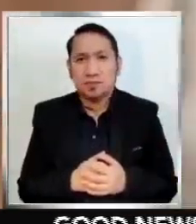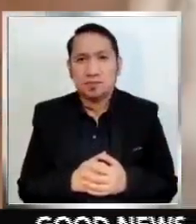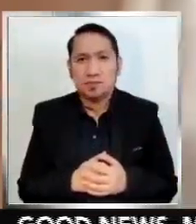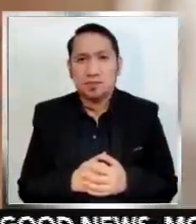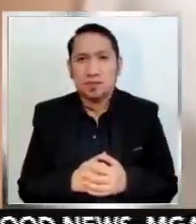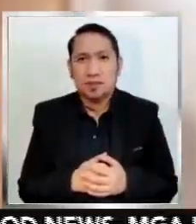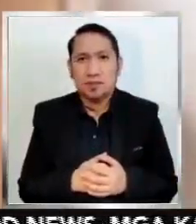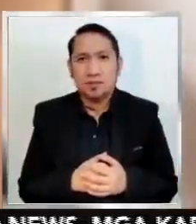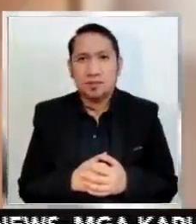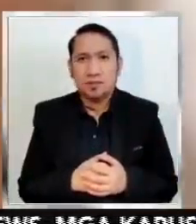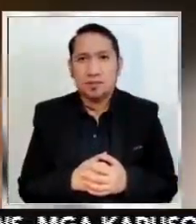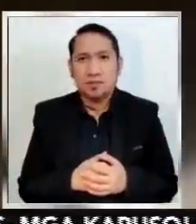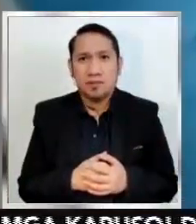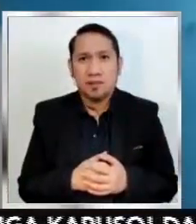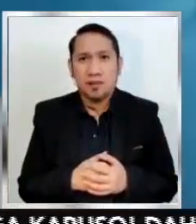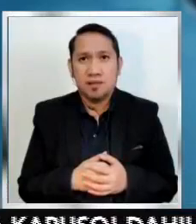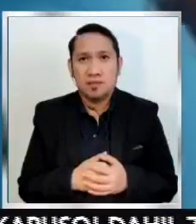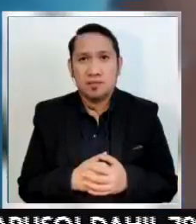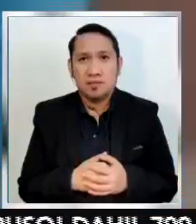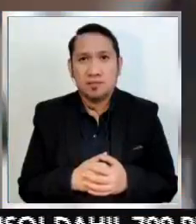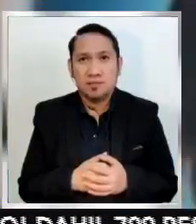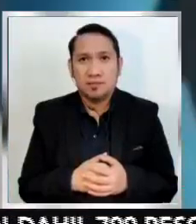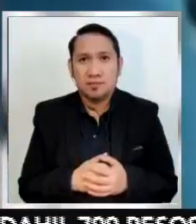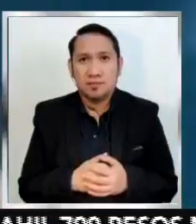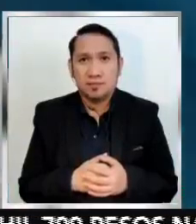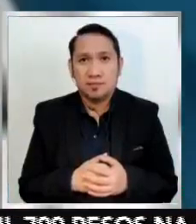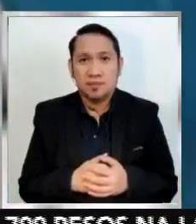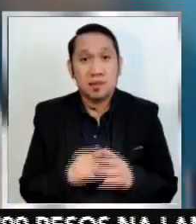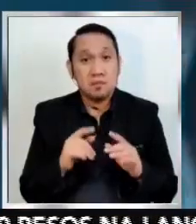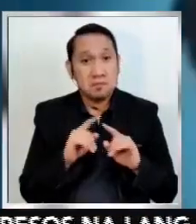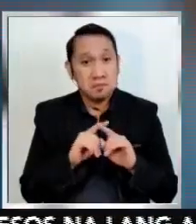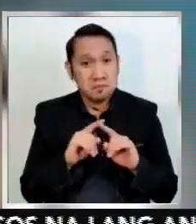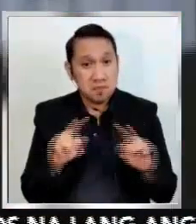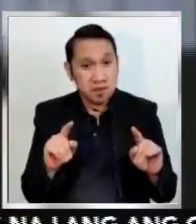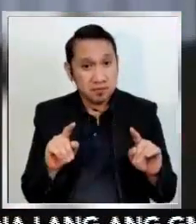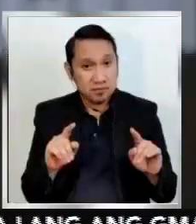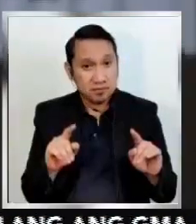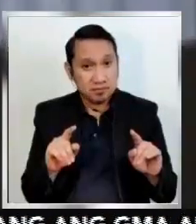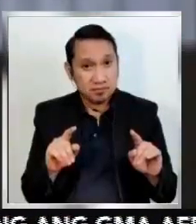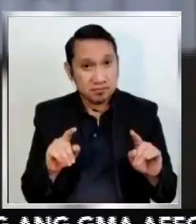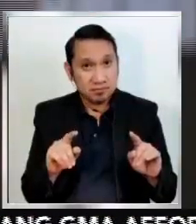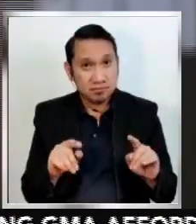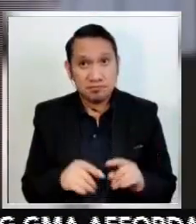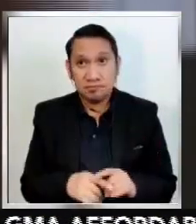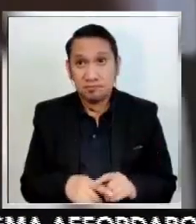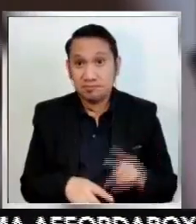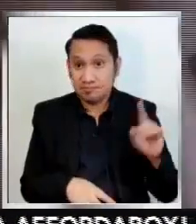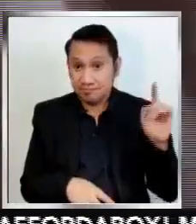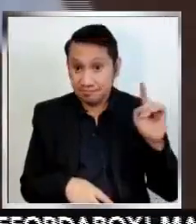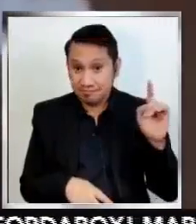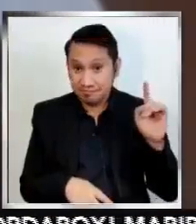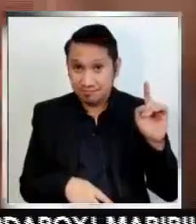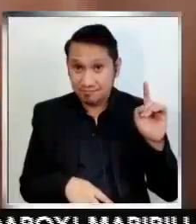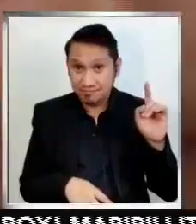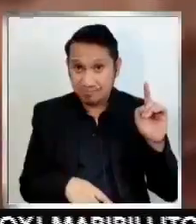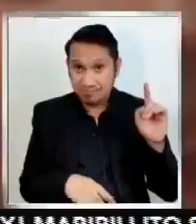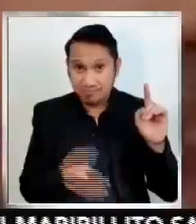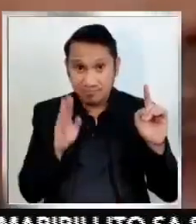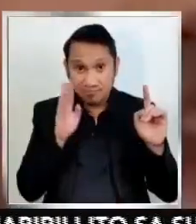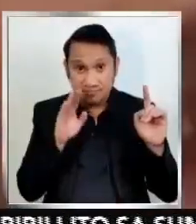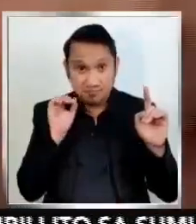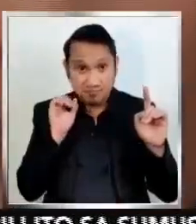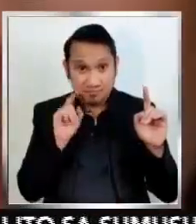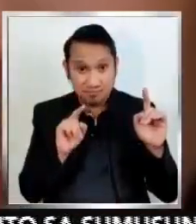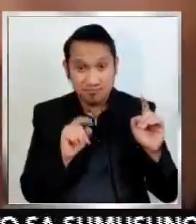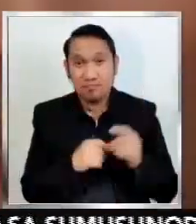1. Kising mama sa kilikili. Pero alam niyo ba, ang magkapatid na si Zia at Sixto Dantes, wala